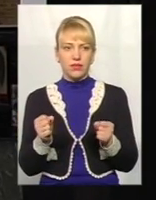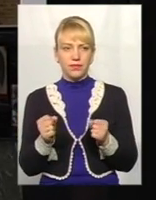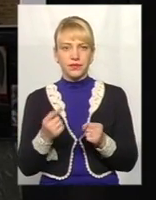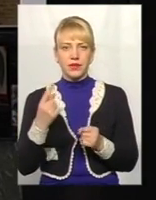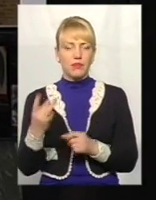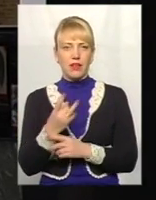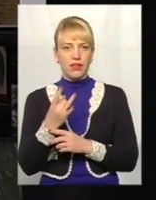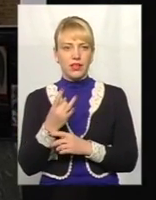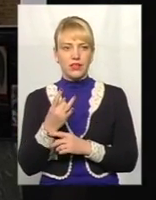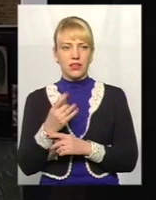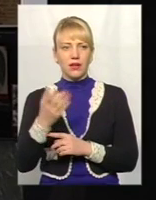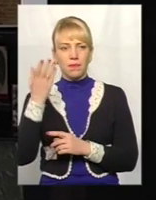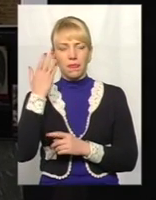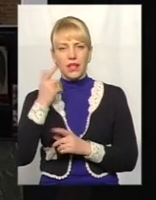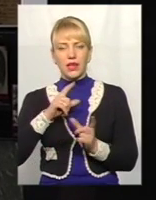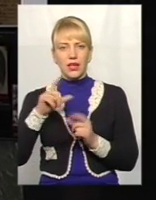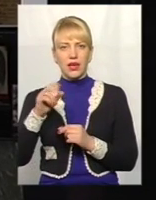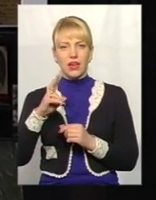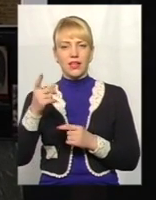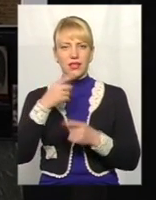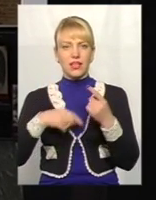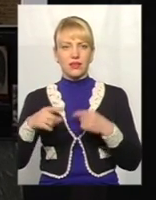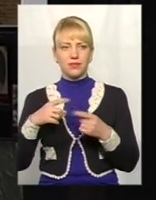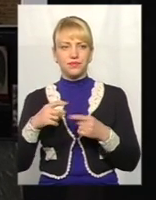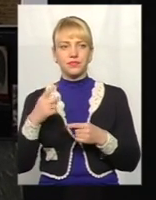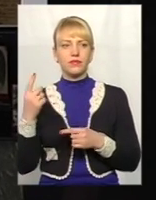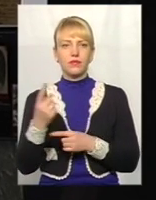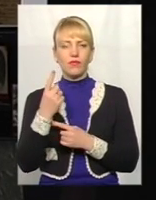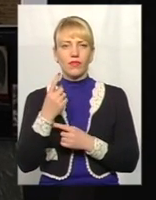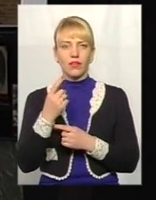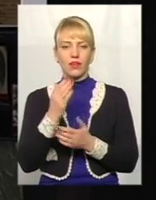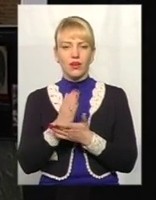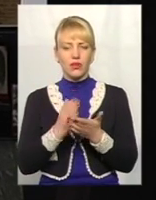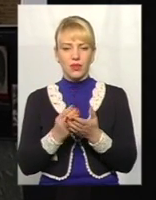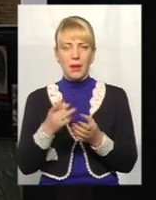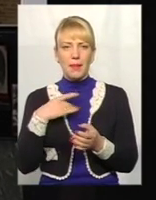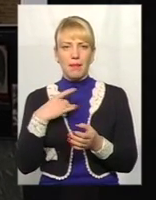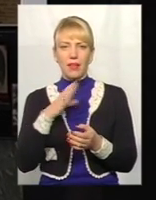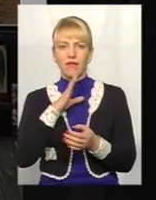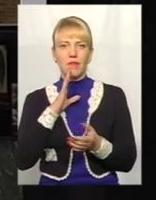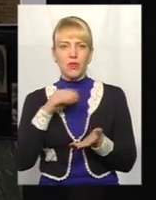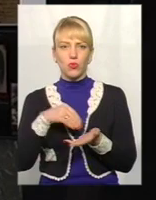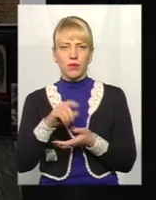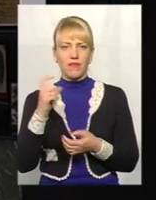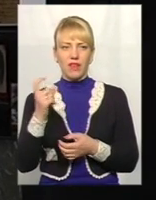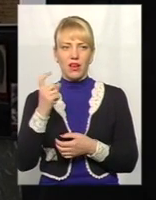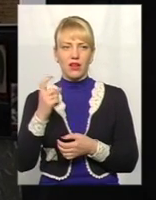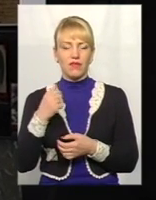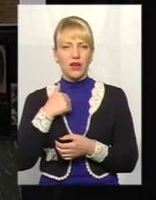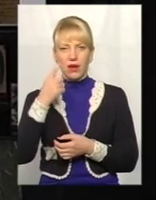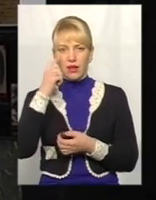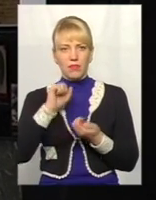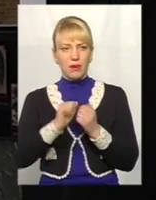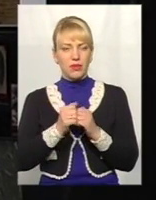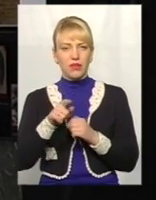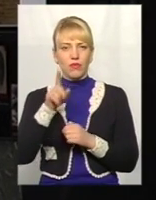Перший раз, коли їхали назад, перший раз кусочок хліба білого мать купила в Харкові. Я тоді пам'ятаю його